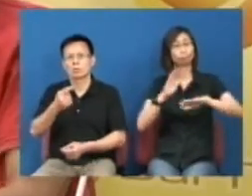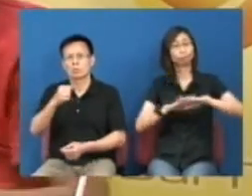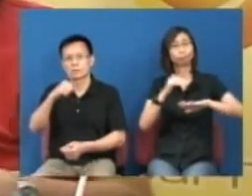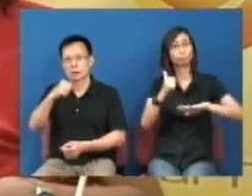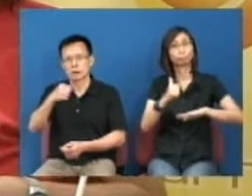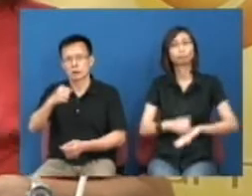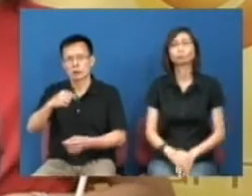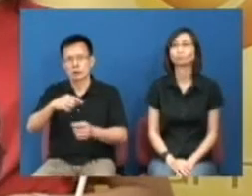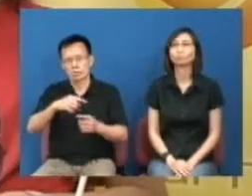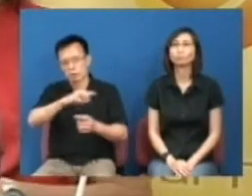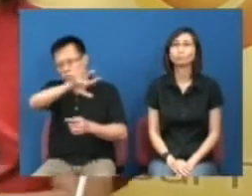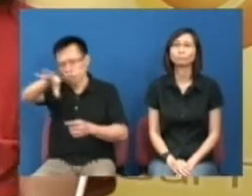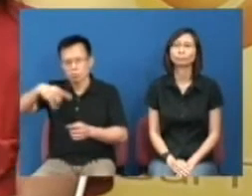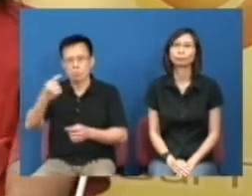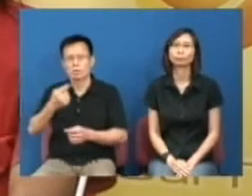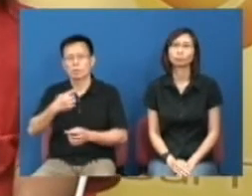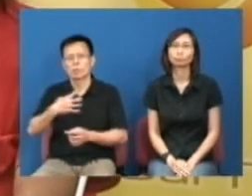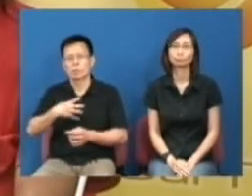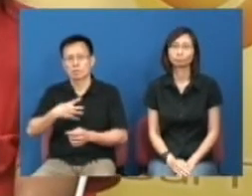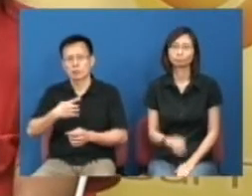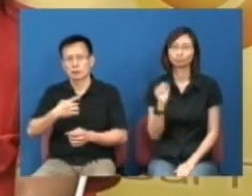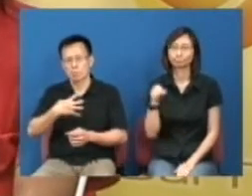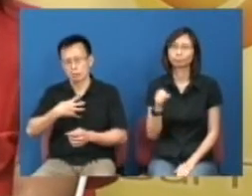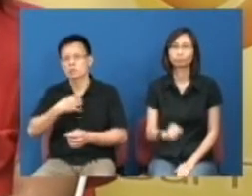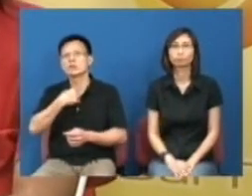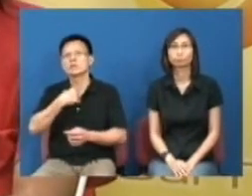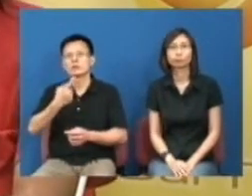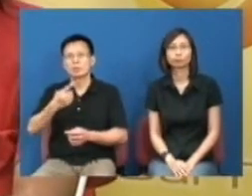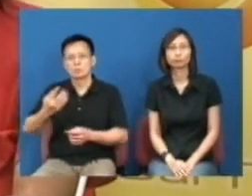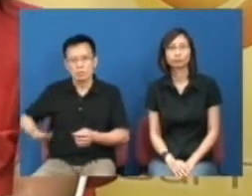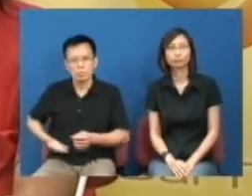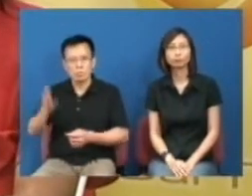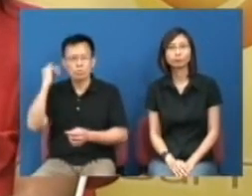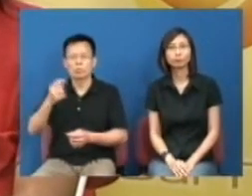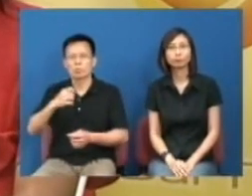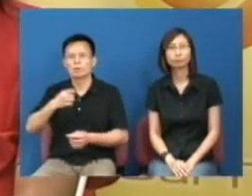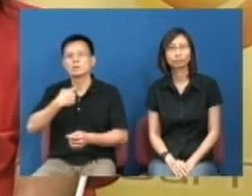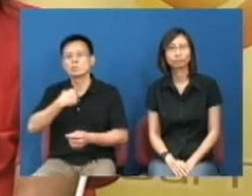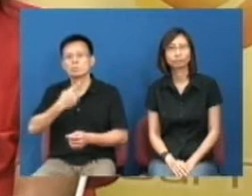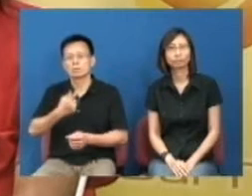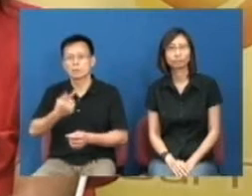大家都認為要㗎啦，就算司徒華都話認為要㗎啦，係咪？即係其實支聯會